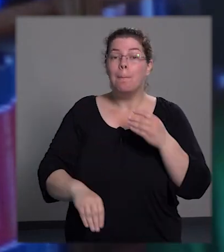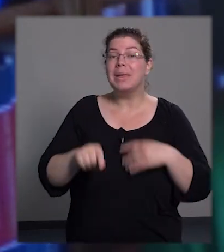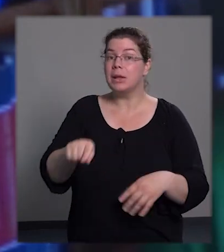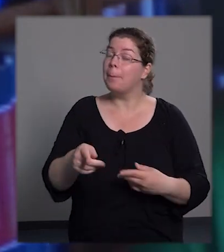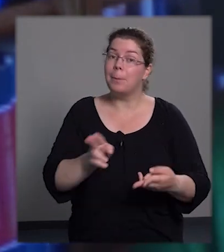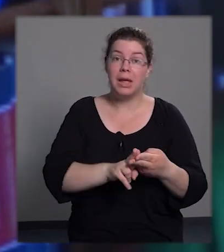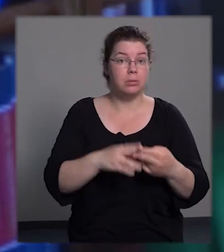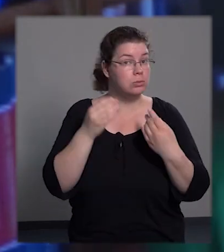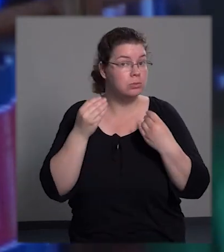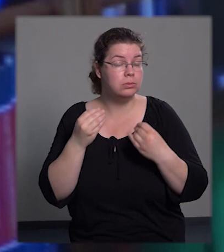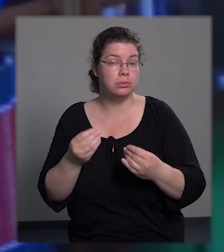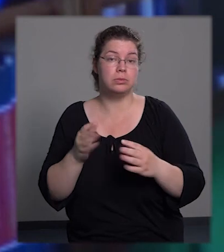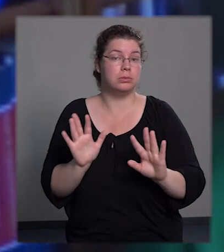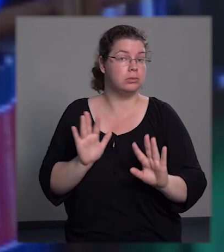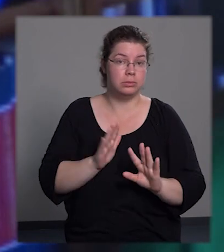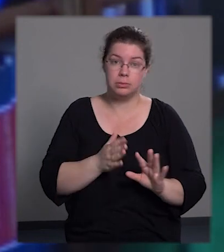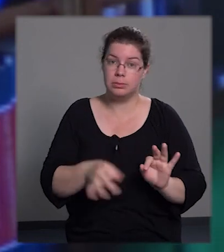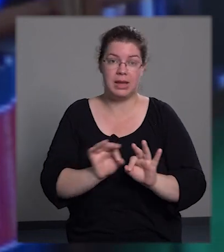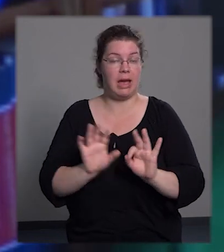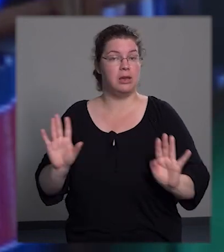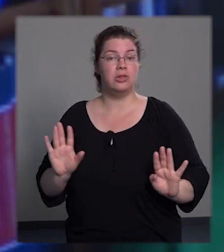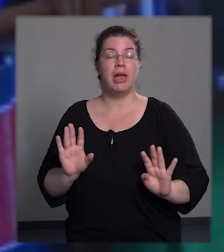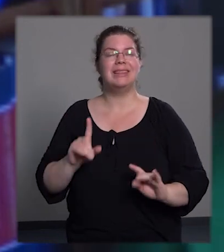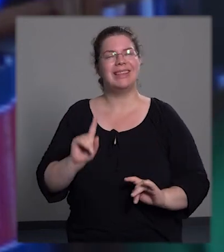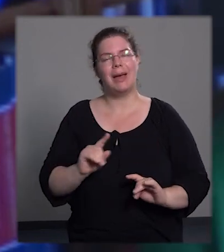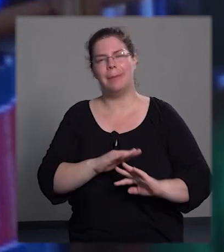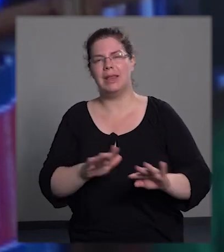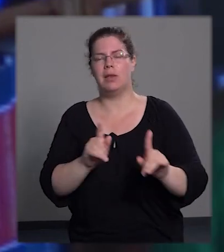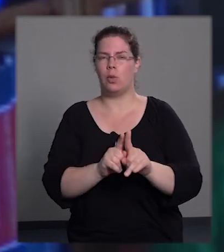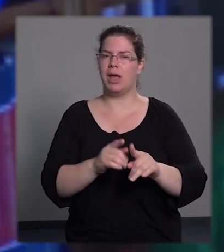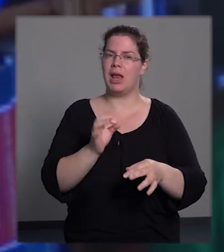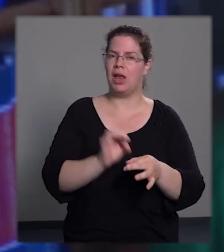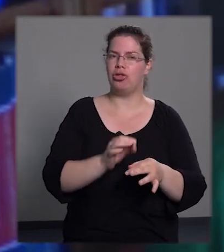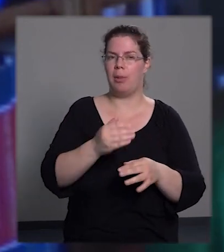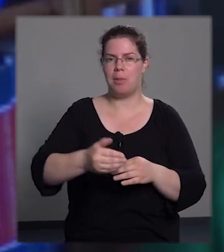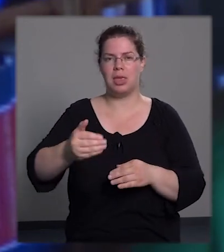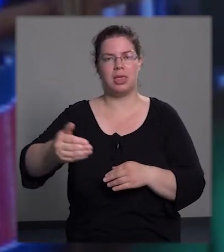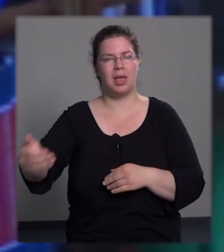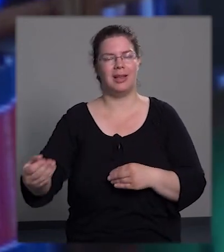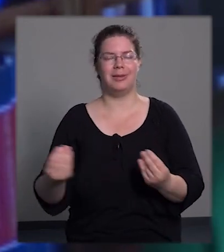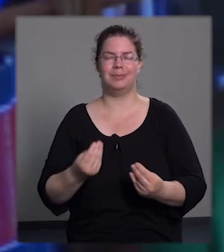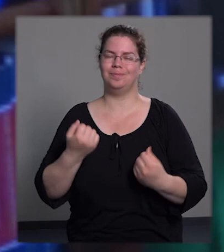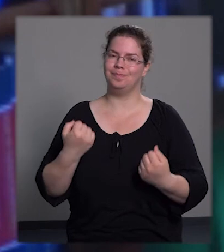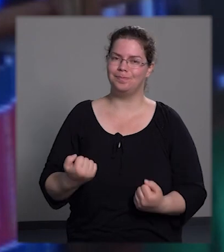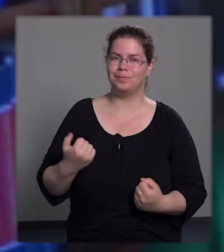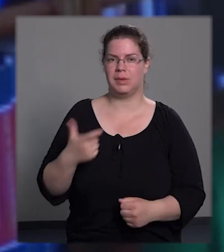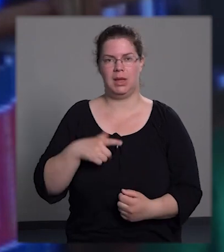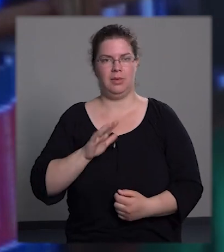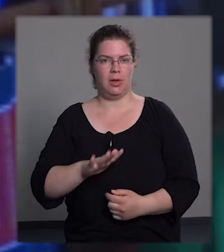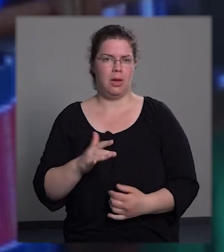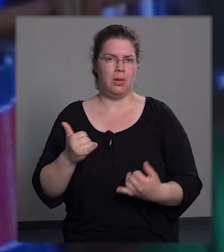csodálatosan végül beteljesedett, de mindezt olyan események szegélyezték, ami nagyon-nagyon nehéz volt. Tehát most nem